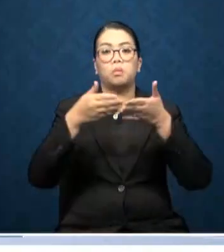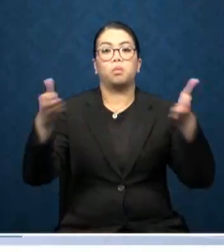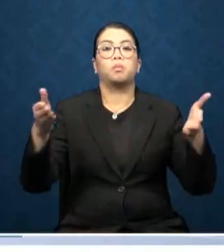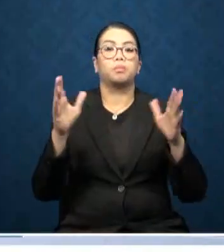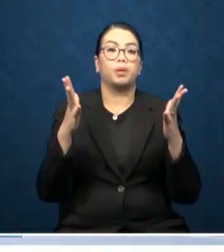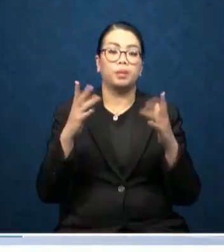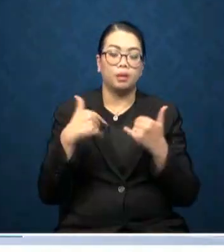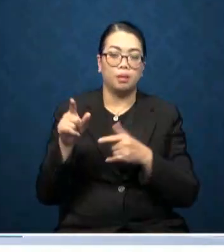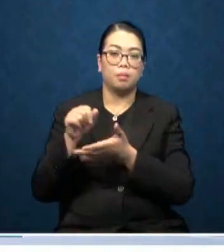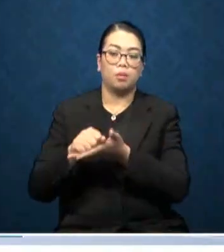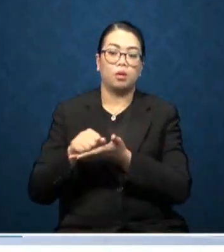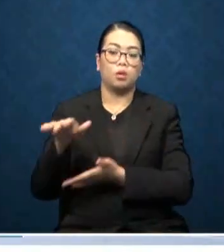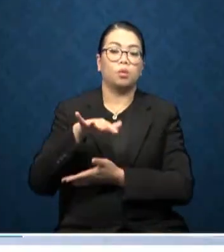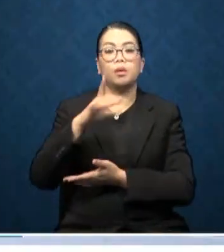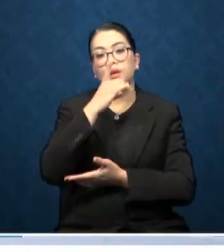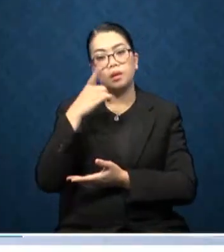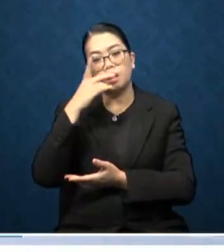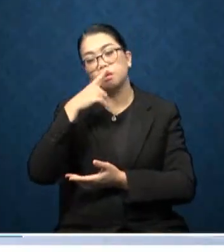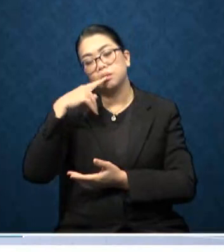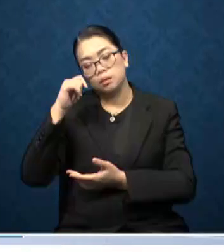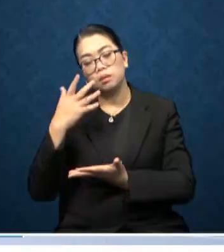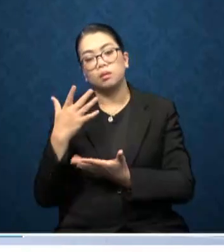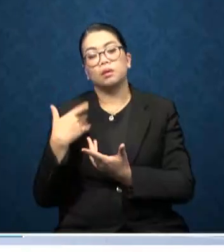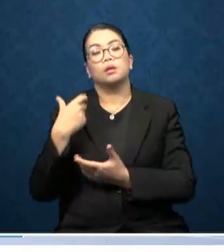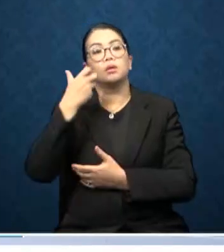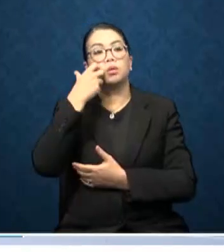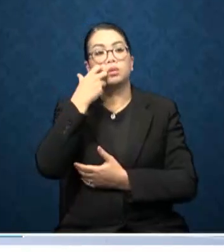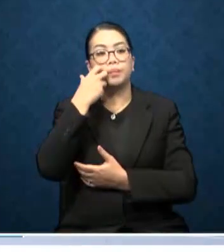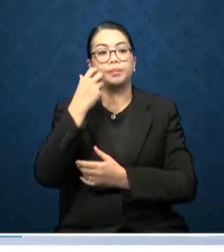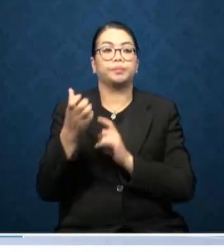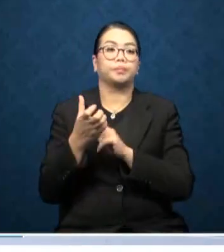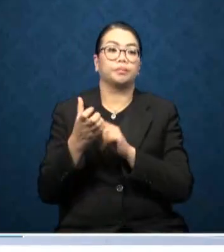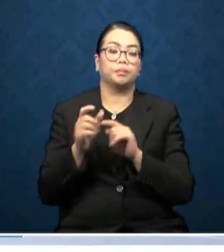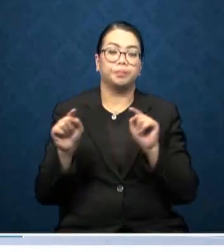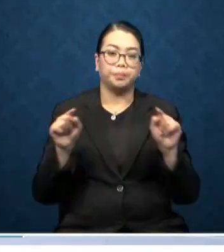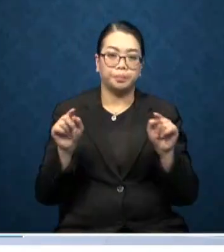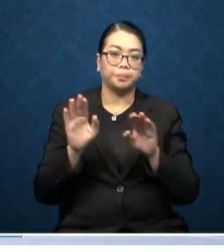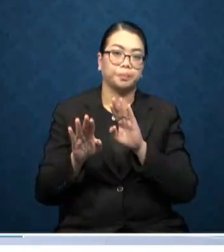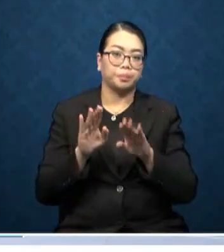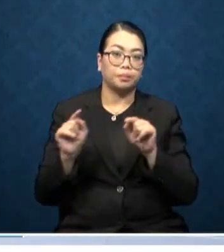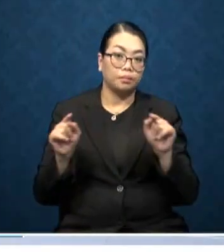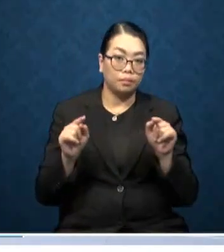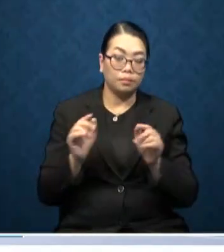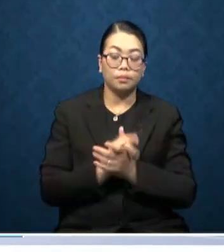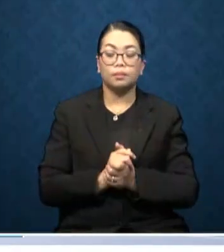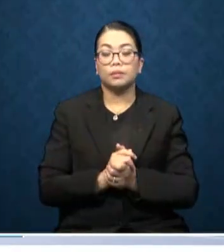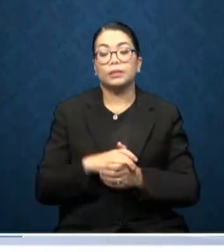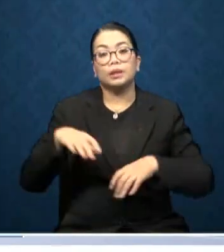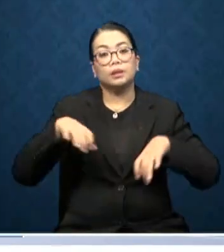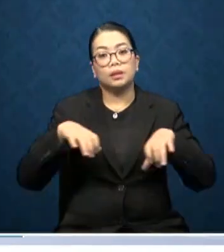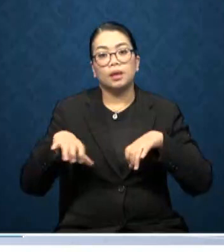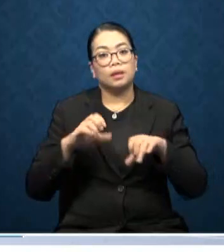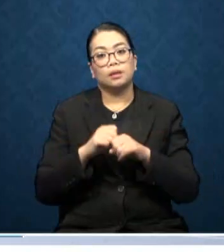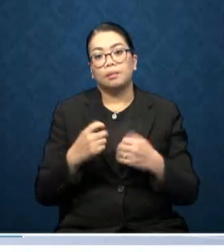ไปซึ่งมีบริการที่สามารถที่จะเทียบเคียงกันได้ก็คือมือถือนะครับมันก็เลยกลายเป็นว่าเดี๋ยวเราต้องมาดูว่าจะดำเนินการอย่างใดได้บ้